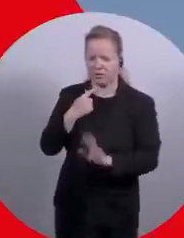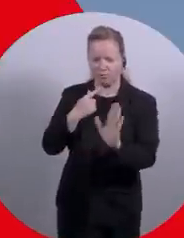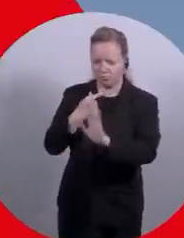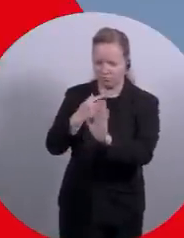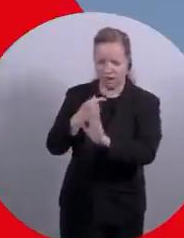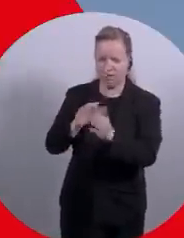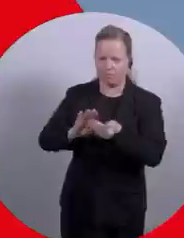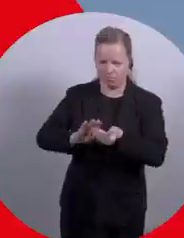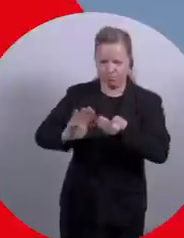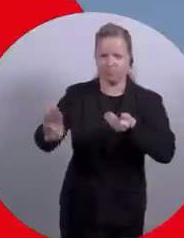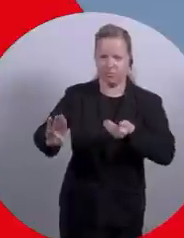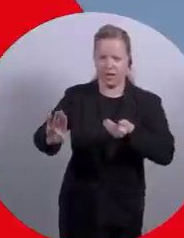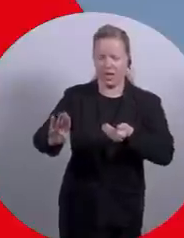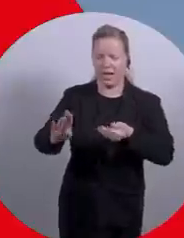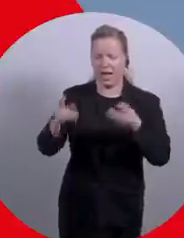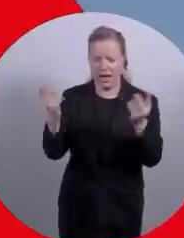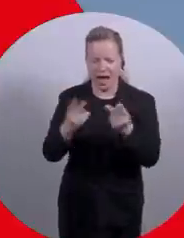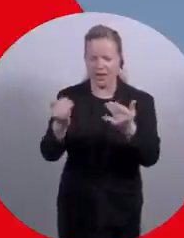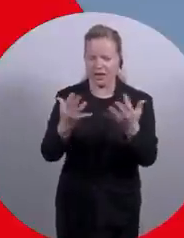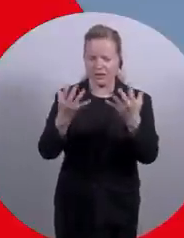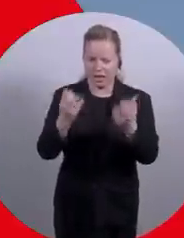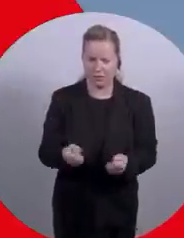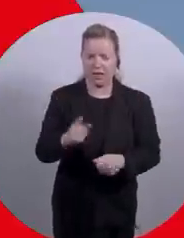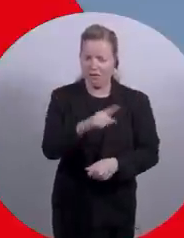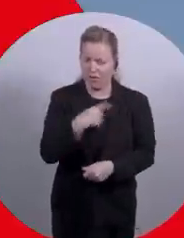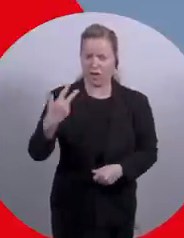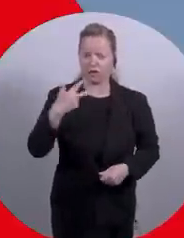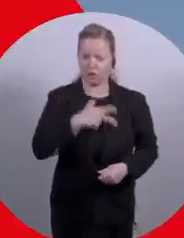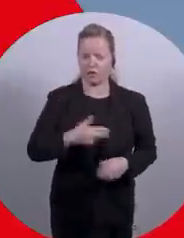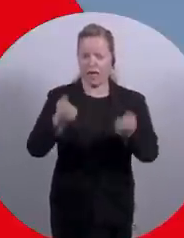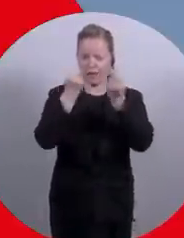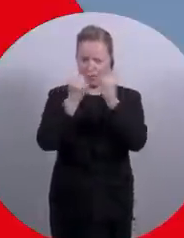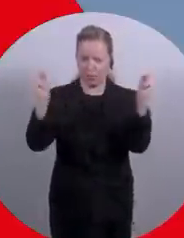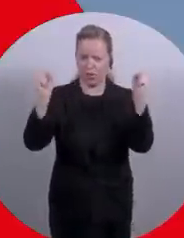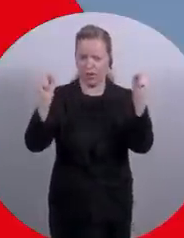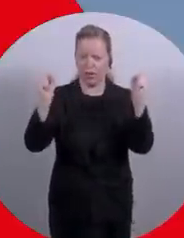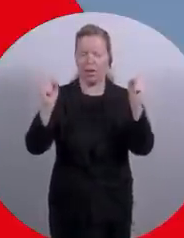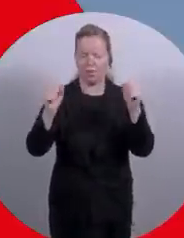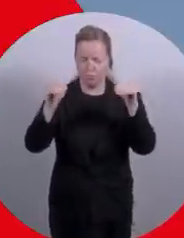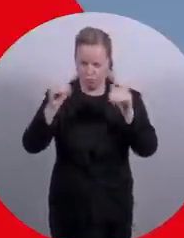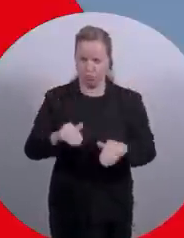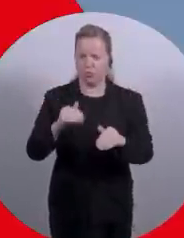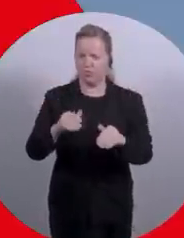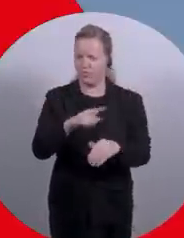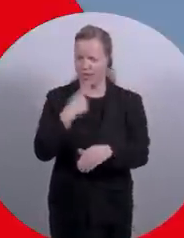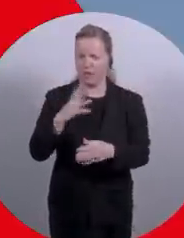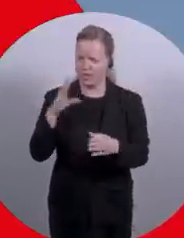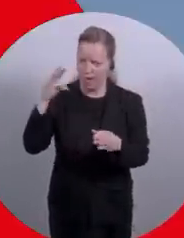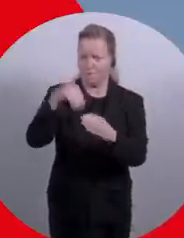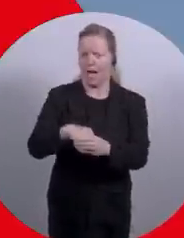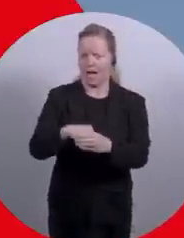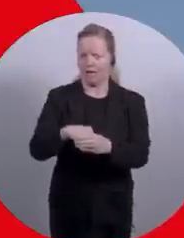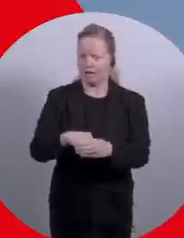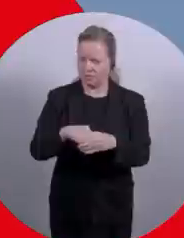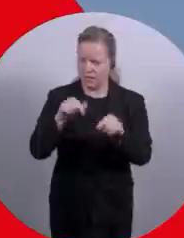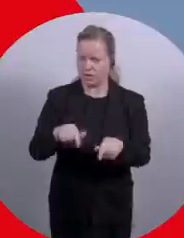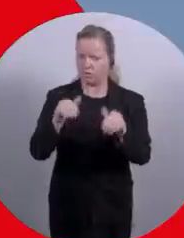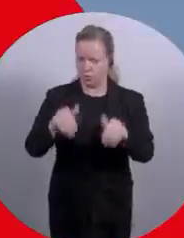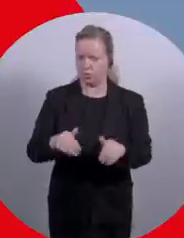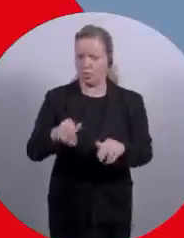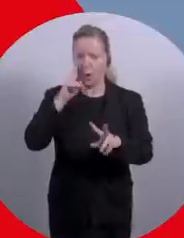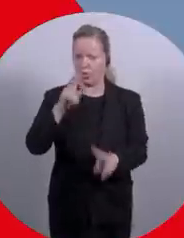genauso hin und Genossen wo hast du das herausgeht mit uns als Sozialdemokratie wird zu rechnen sein und das geht glaube ich ganz stark zu verdeutlichen